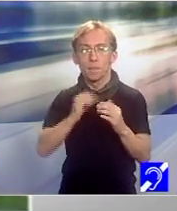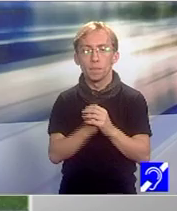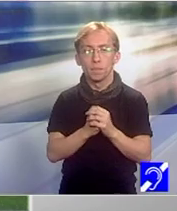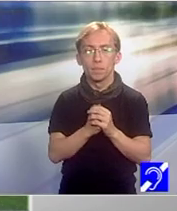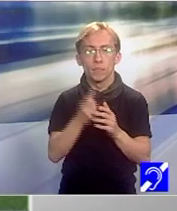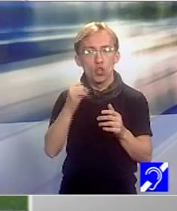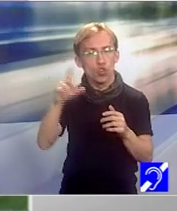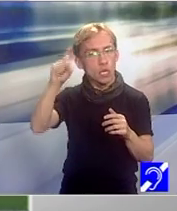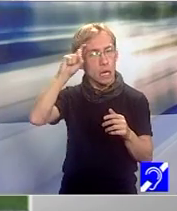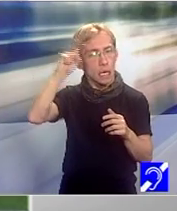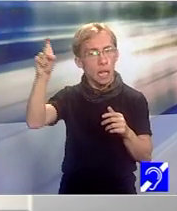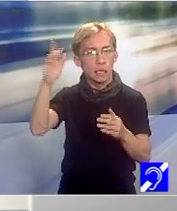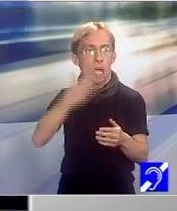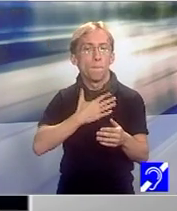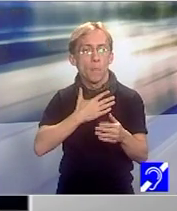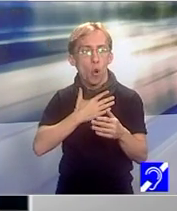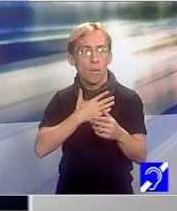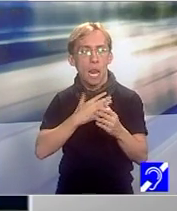a încrederii în forțele proprii.